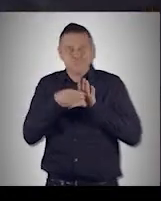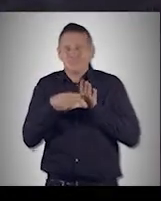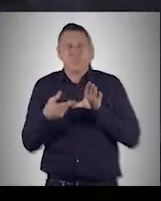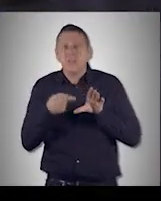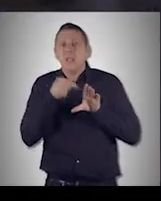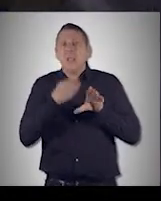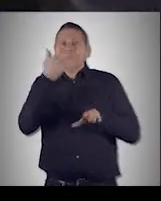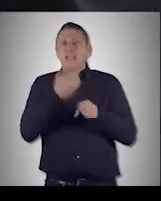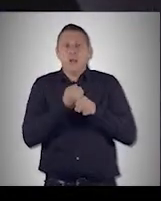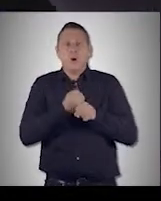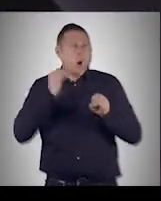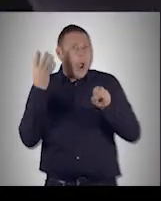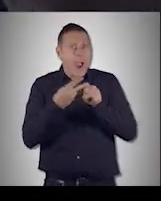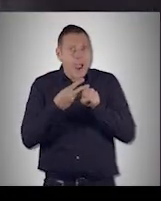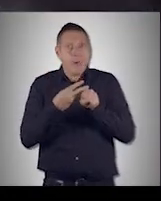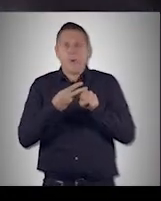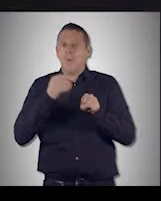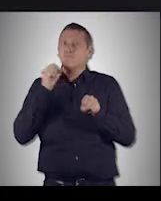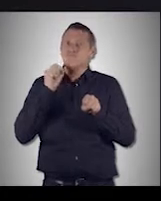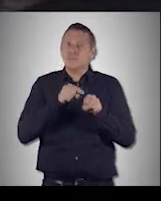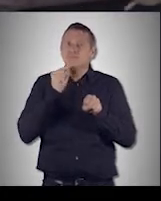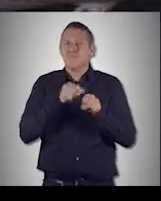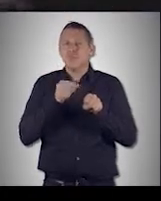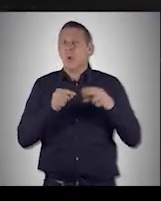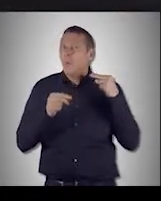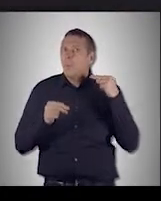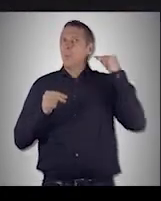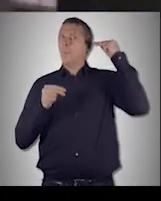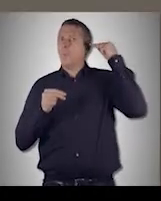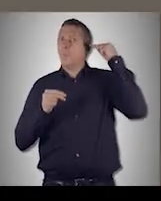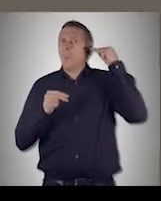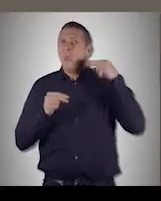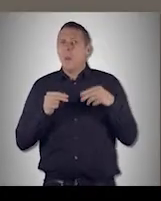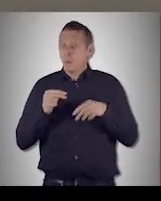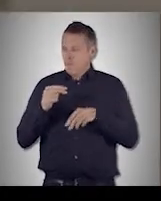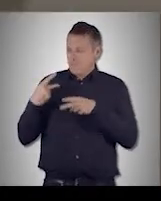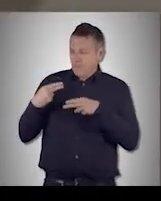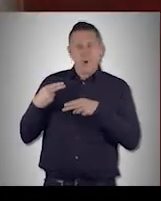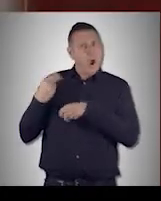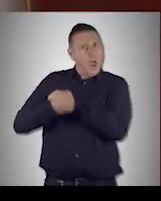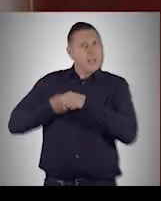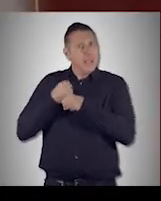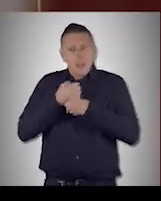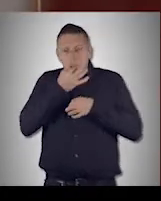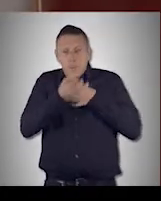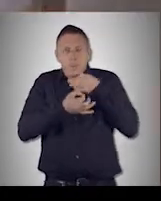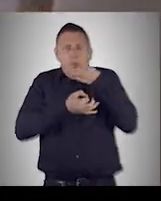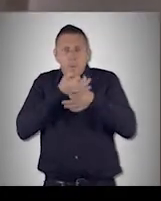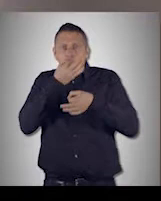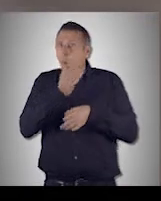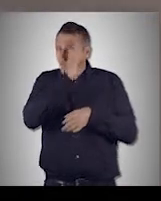on lui pose un implant cochléaire. Cette solution vise à favoriser son niveau d'audition. Théo prononce alors ses premiers sons dans